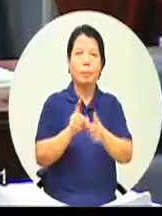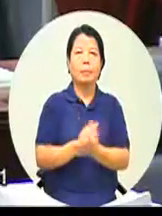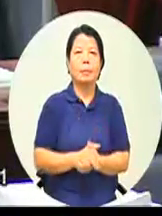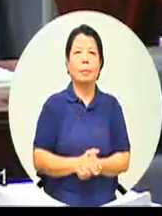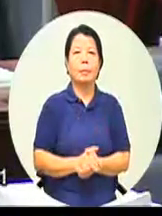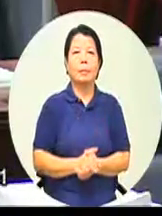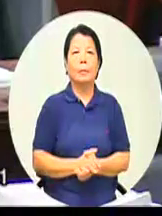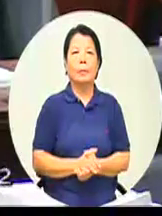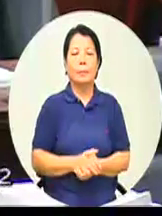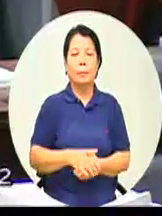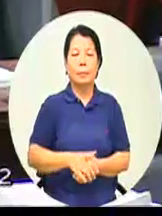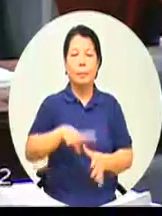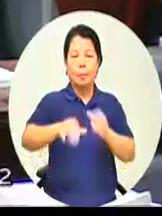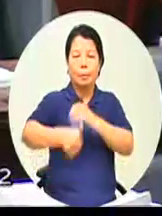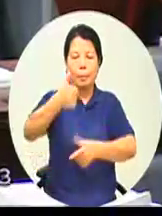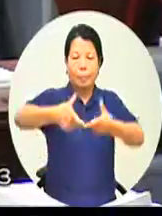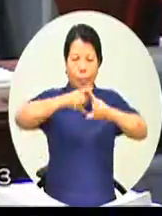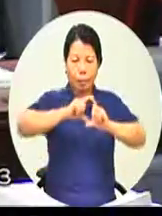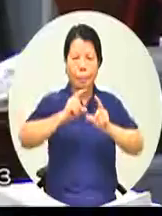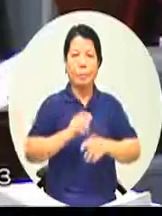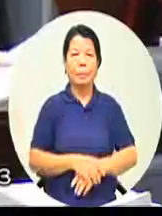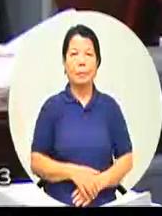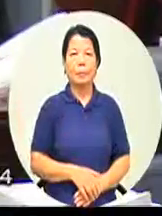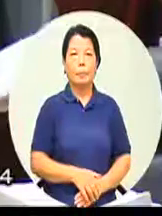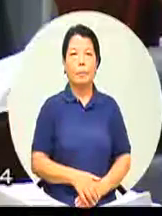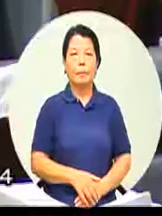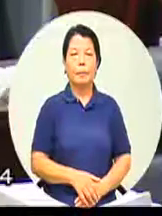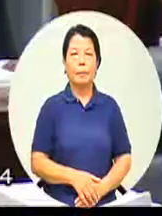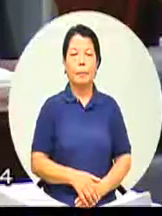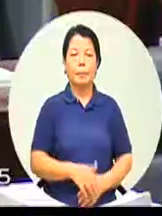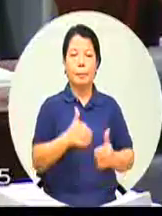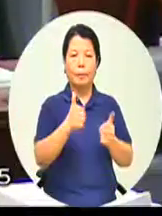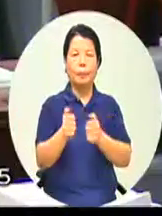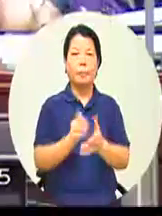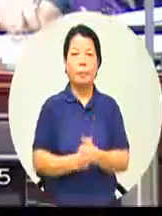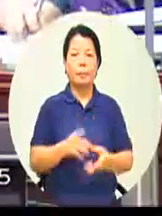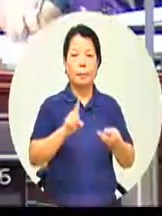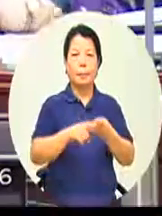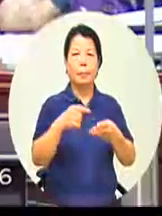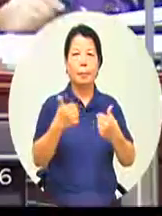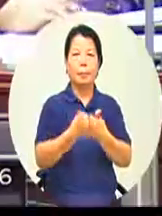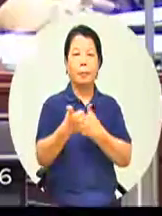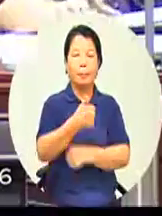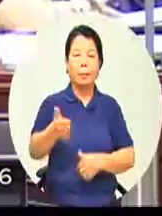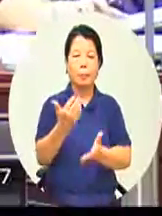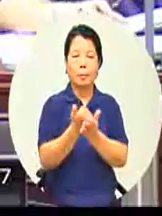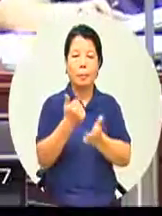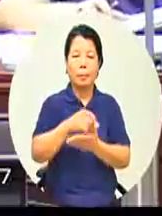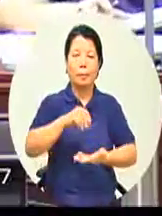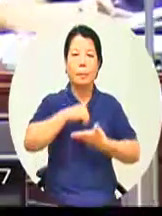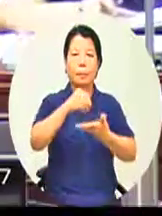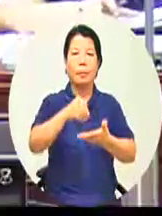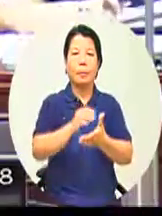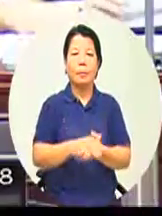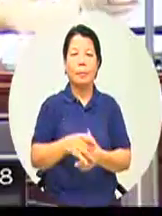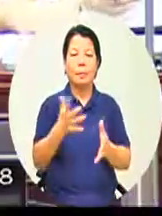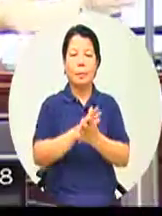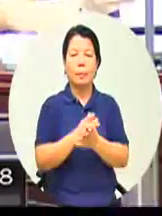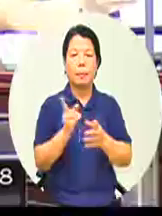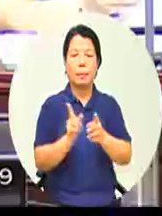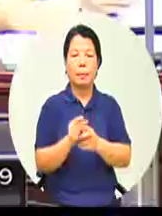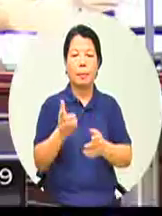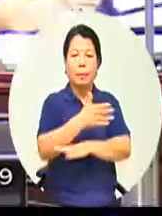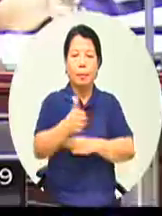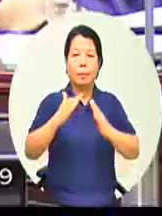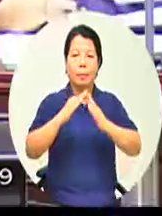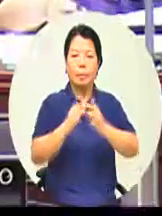复。 我们教育局长， 谢谢王议员刚刚特别提到说拉平城乡差距，